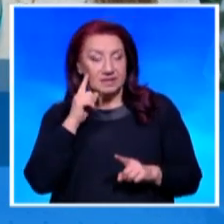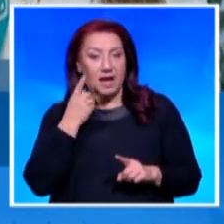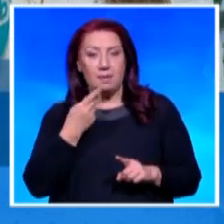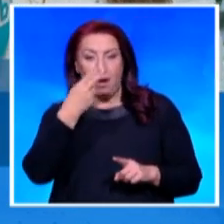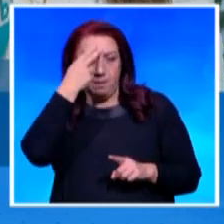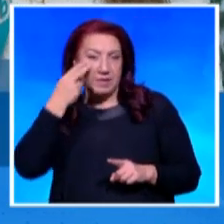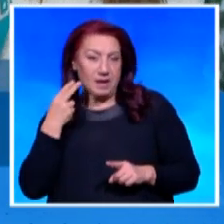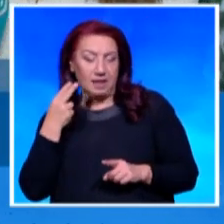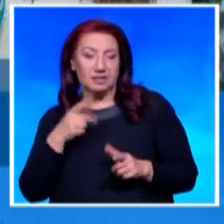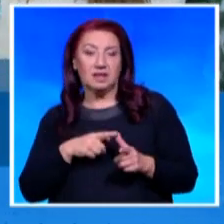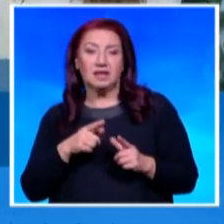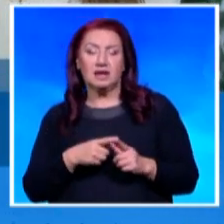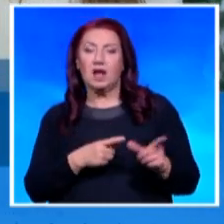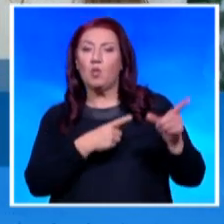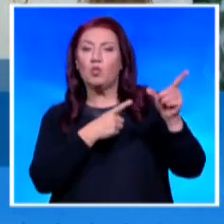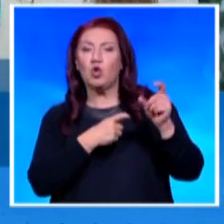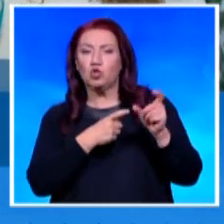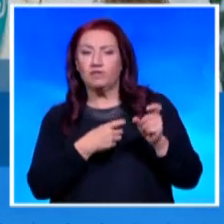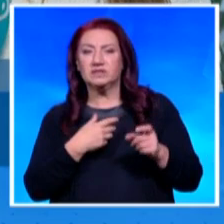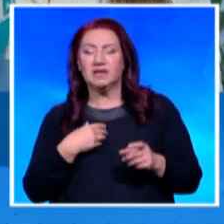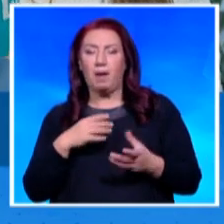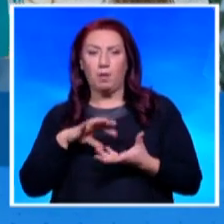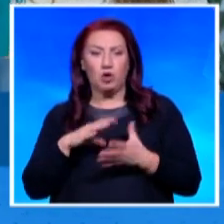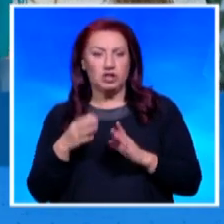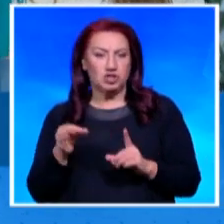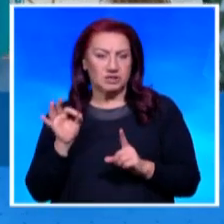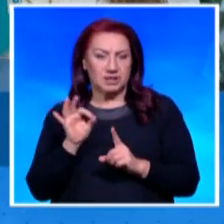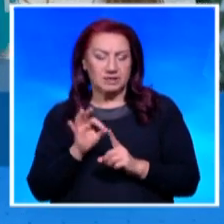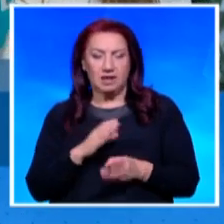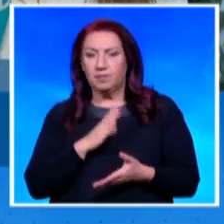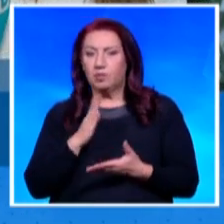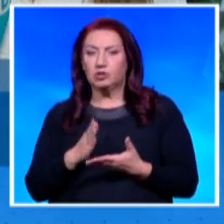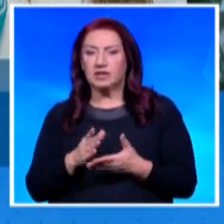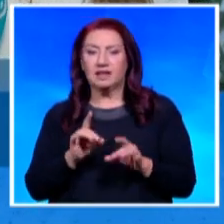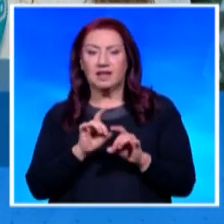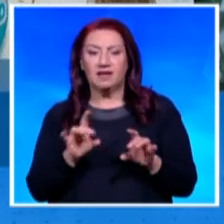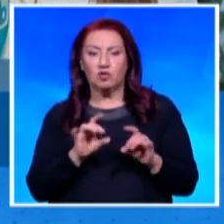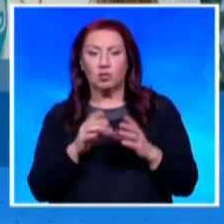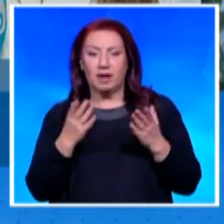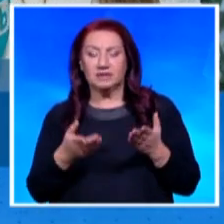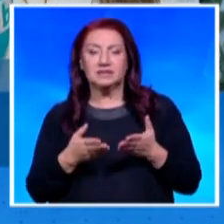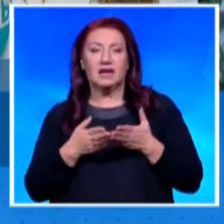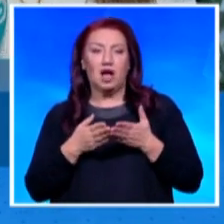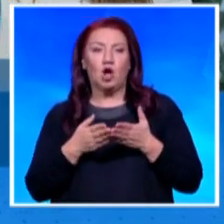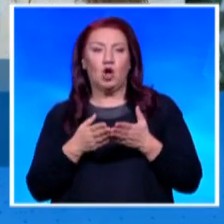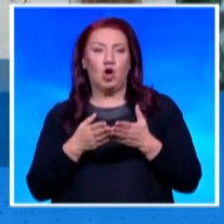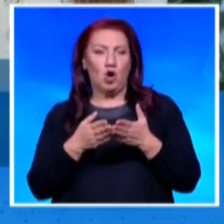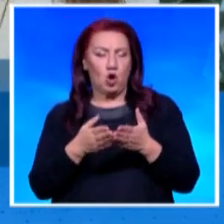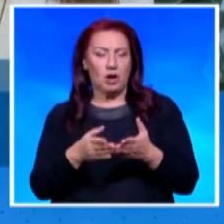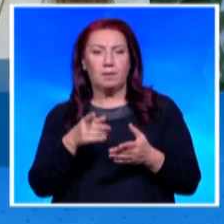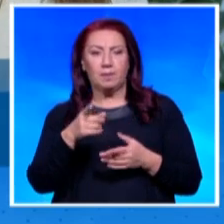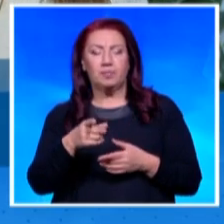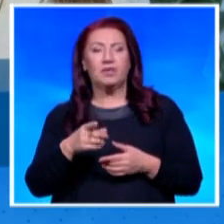въоръжени бунтовници с политически цели. Последната информация, с която разполагаме, е, че корабът Виктория на